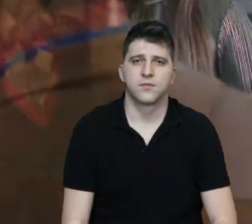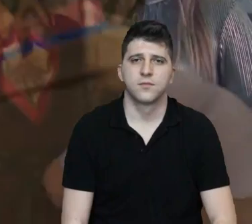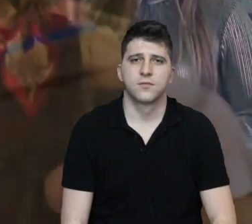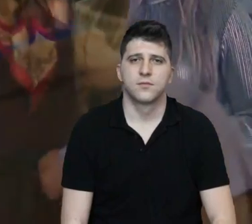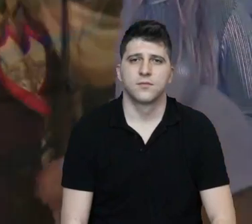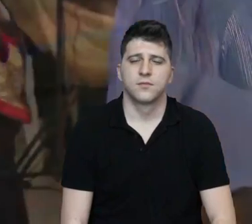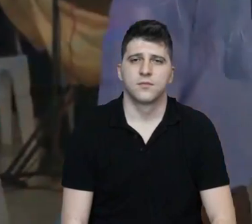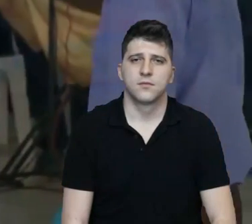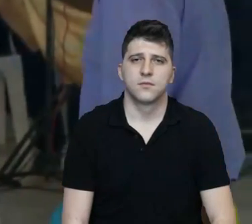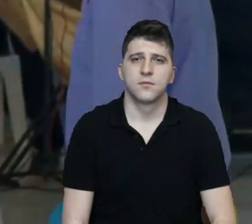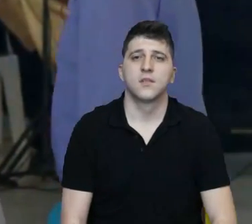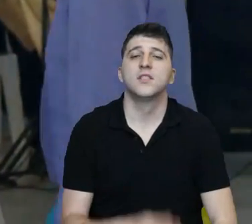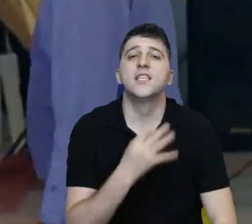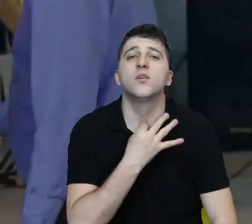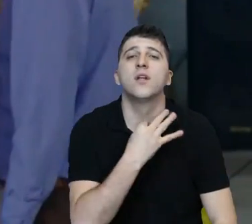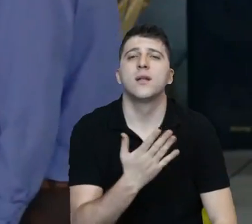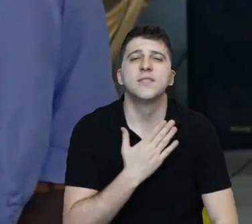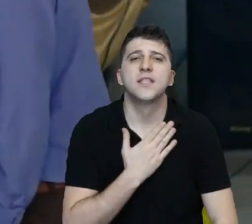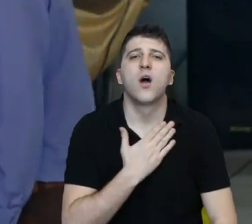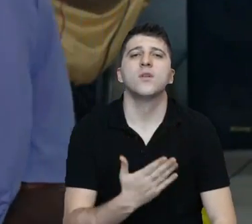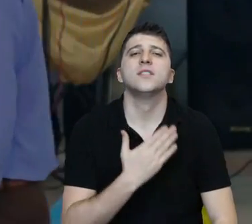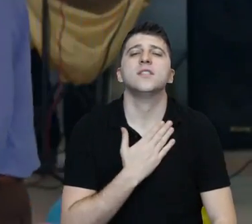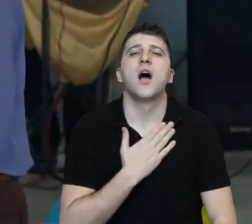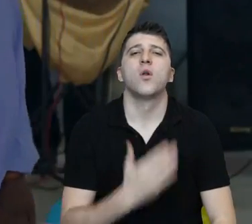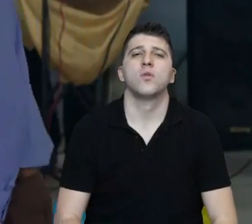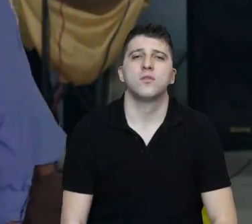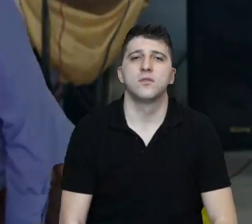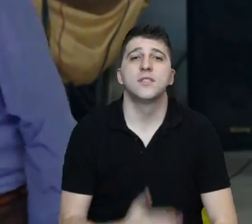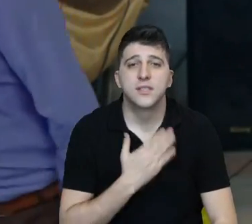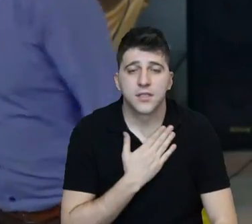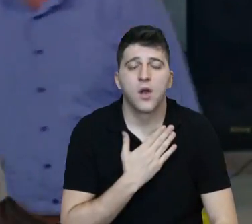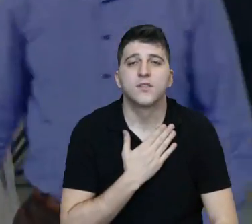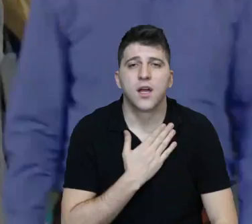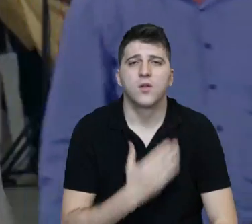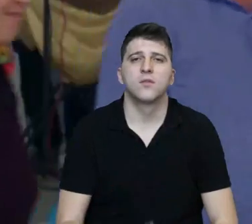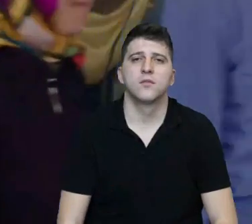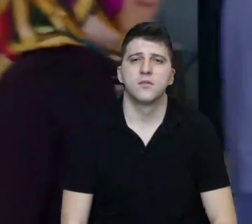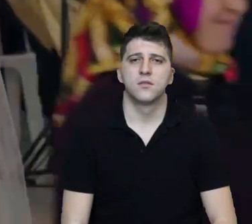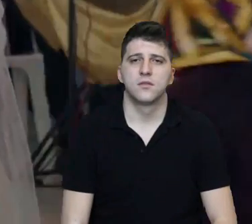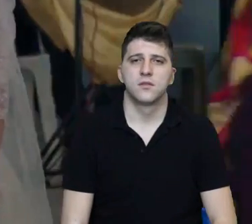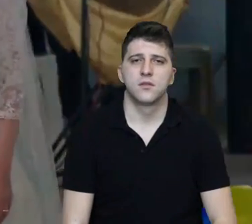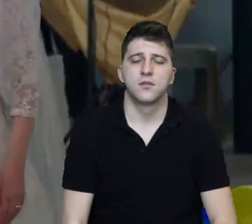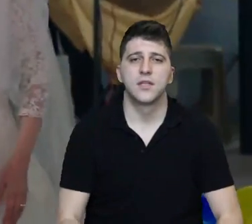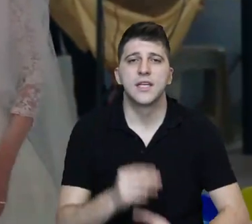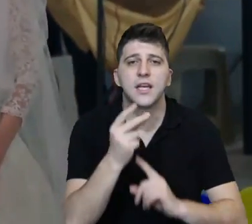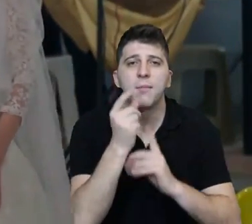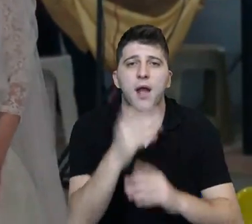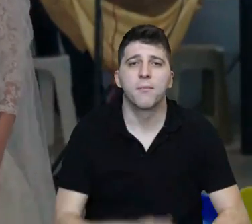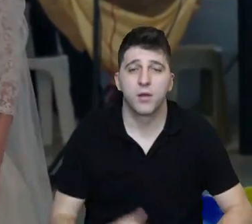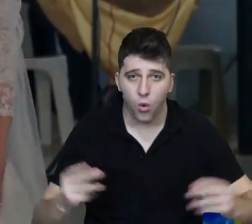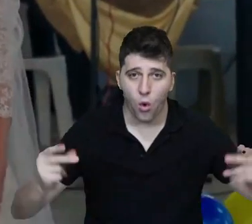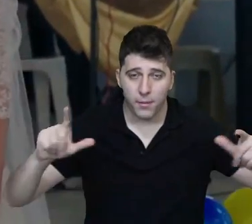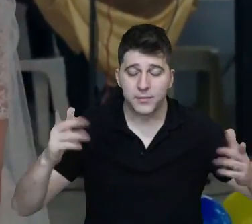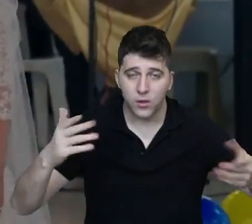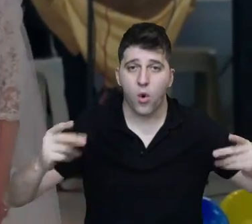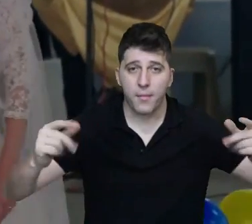Takı töreni yapılıyor. Teşekkür ederim. Sağ ol. Sağ ol. Sağ olun, sağ olun, sağ olun. Orta yaşlı bir çift. Ya İbrahim, oynamamız lazım.